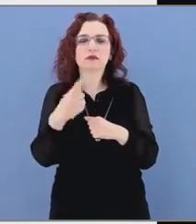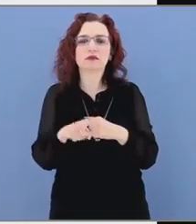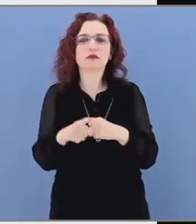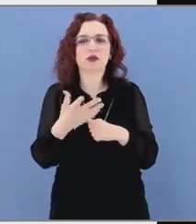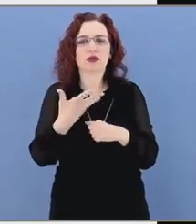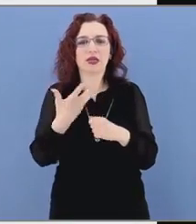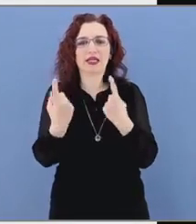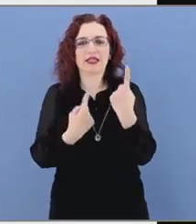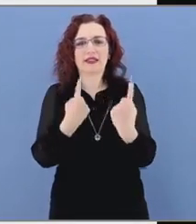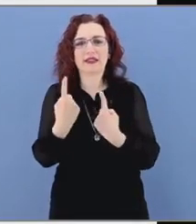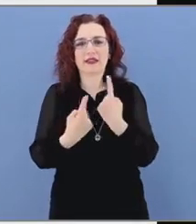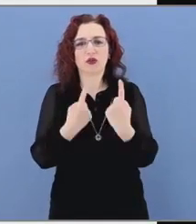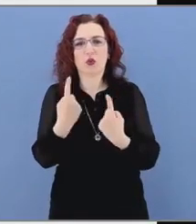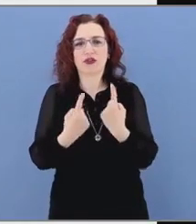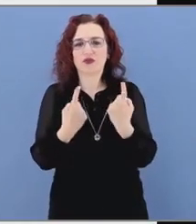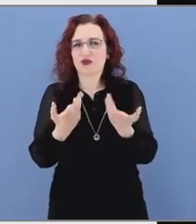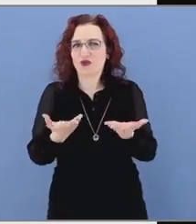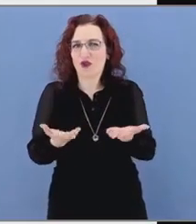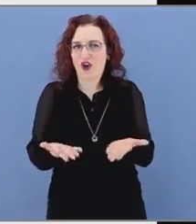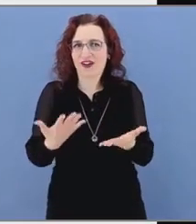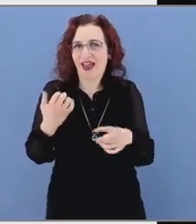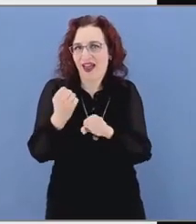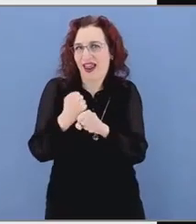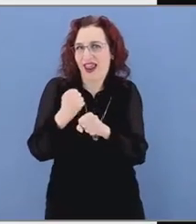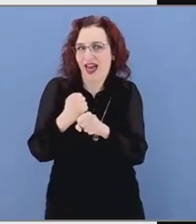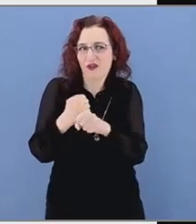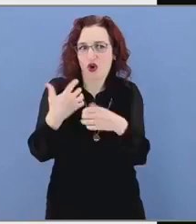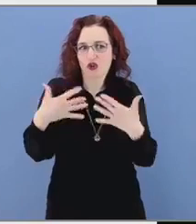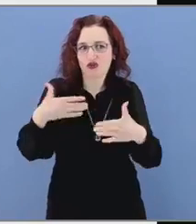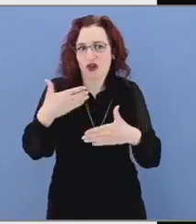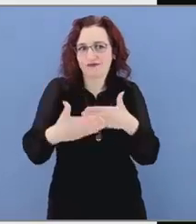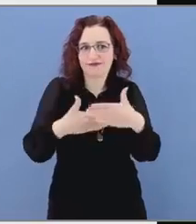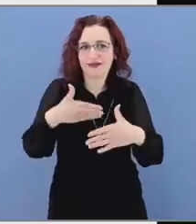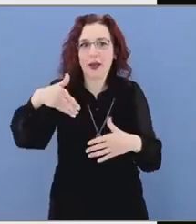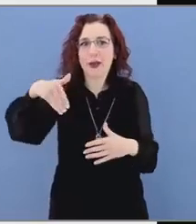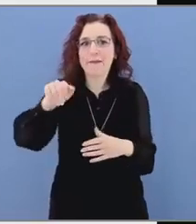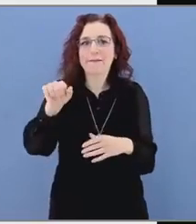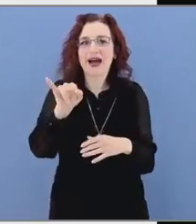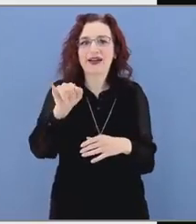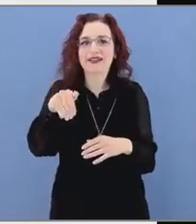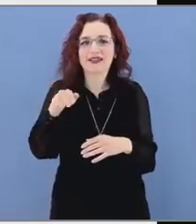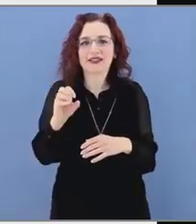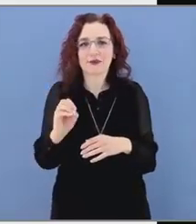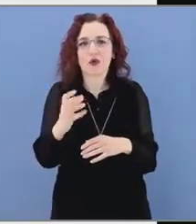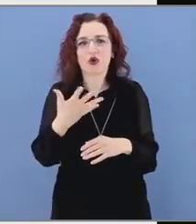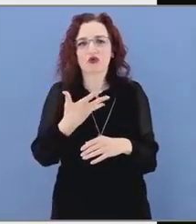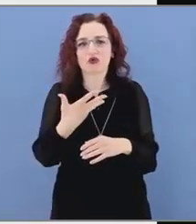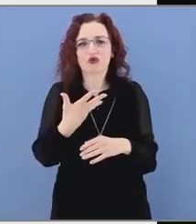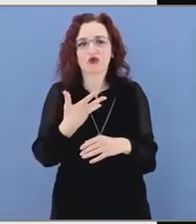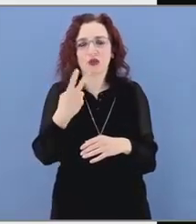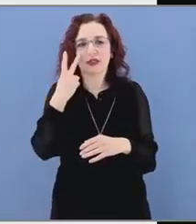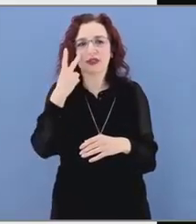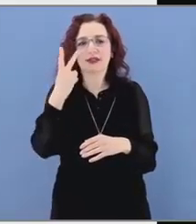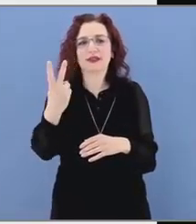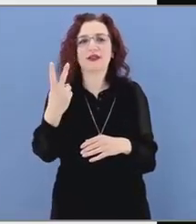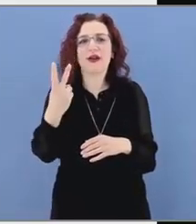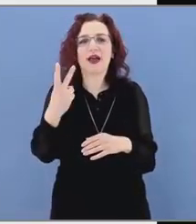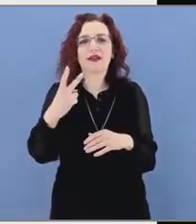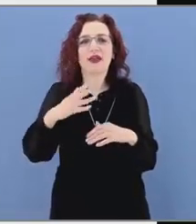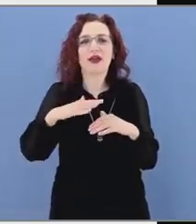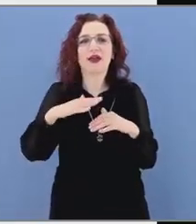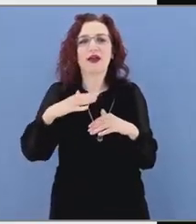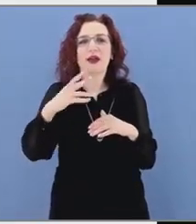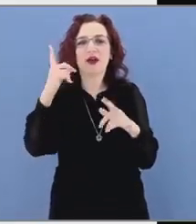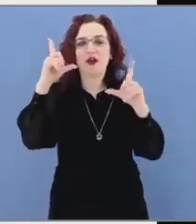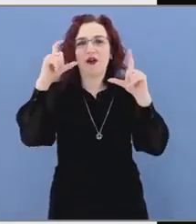avviato. Massimo ha già fatto vedere alcune dei render del campo. Questo è quello che succederà nell'intorno del campo, e quindi il camminamento in